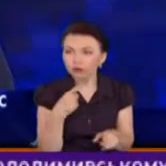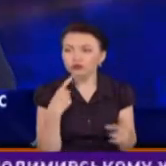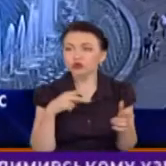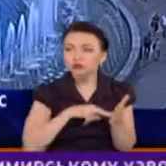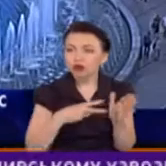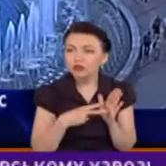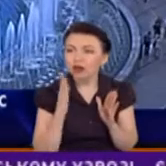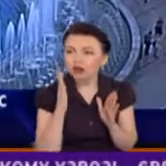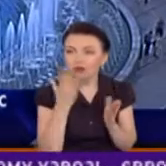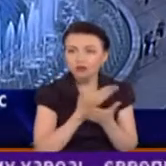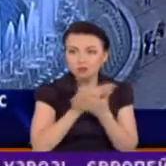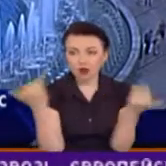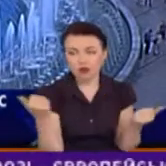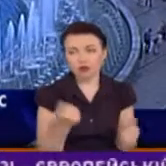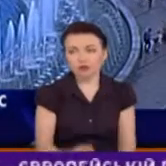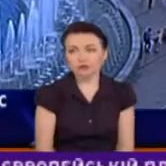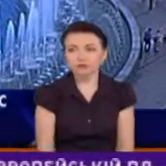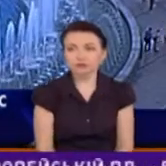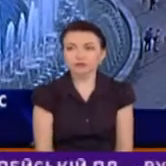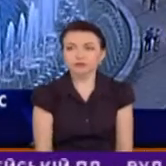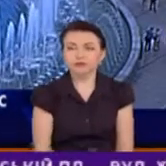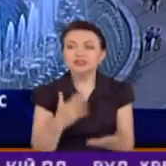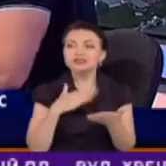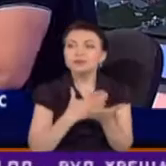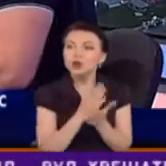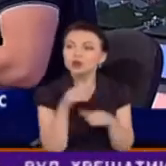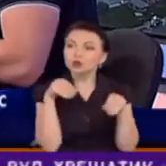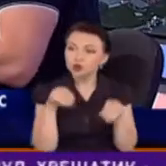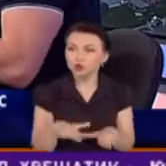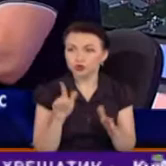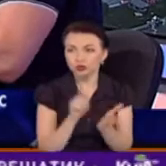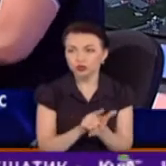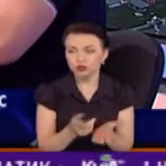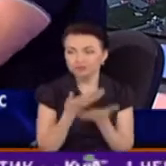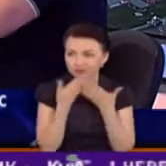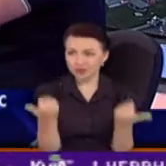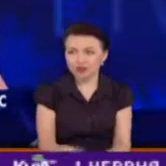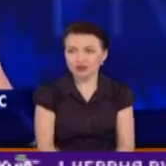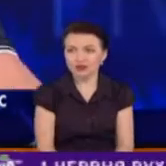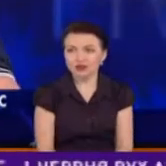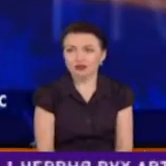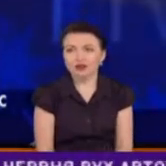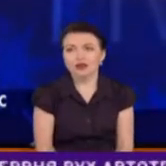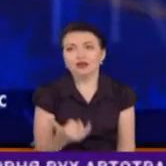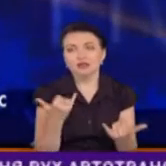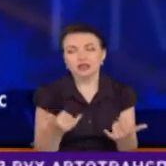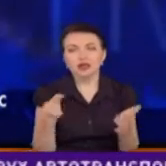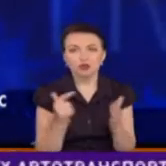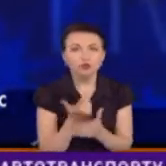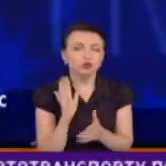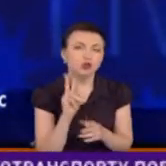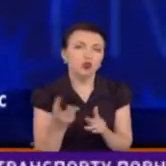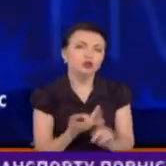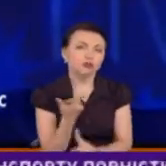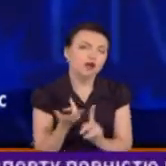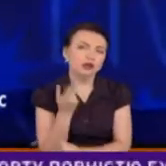це розуміння. Ну, це політичні рішення, розумієте? Політичні рішення. І, ну, якщо це так, от ми зараз знов будемо когось обирати.